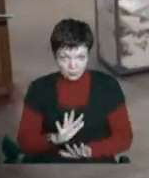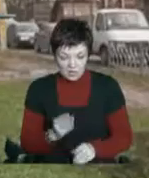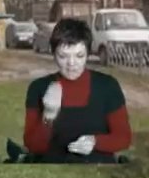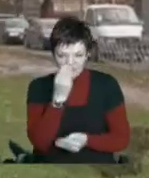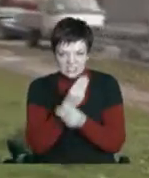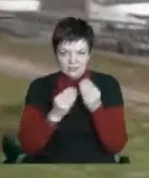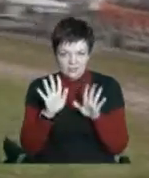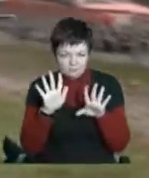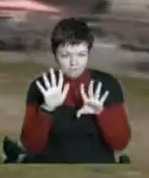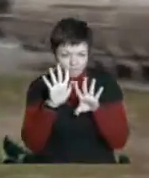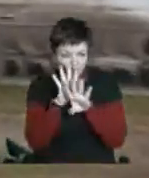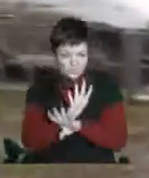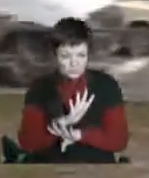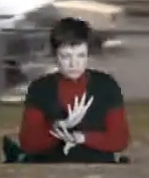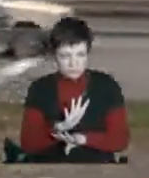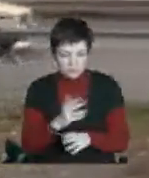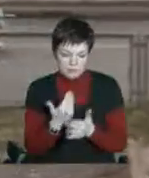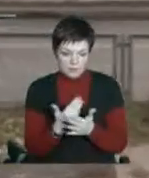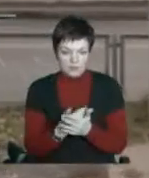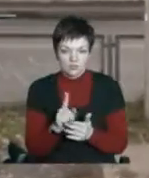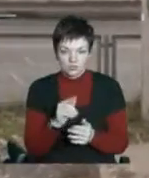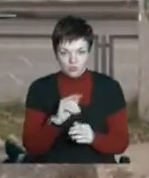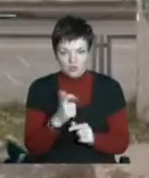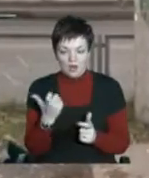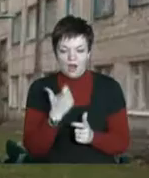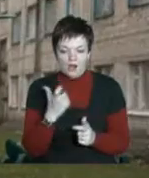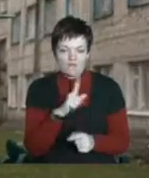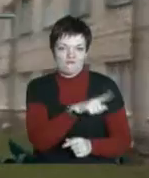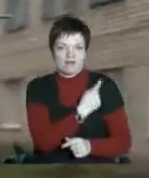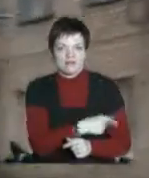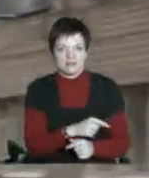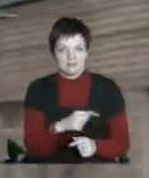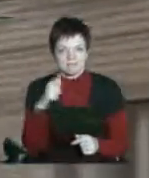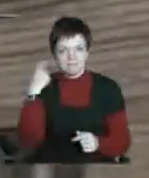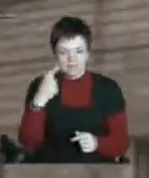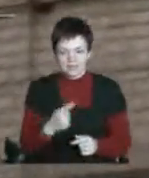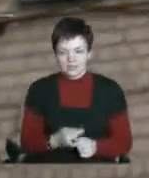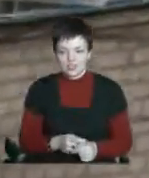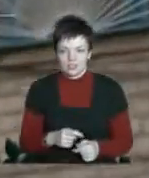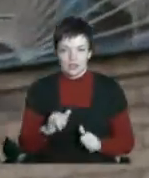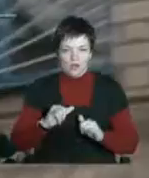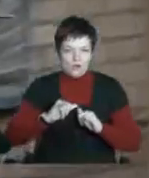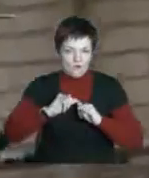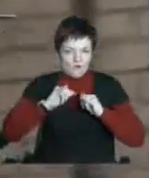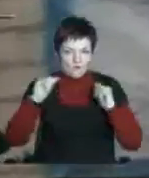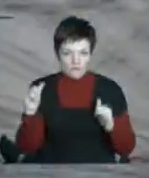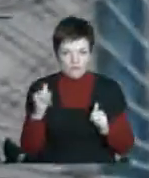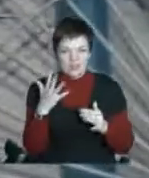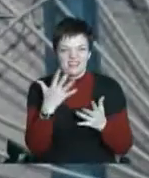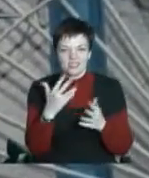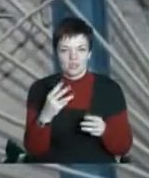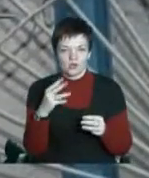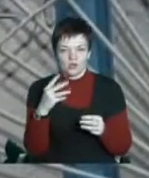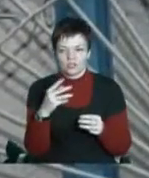незаметны. Например, в Харьковской психиатрической больнице номер 3 количество пациентов в день выборов увеличилось на несколько